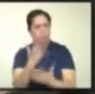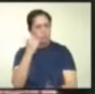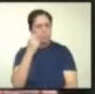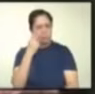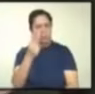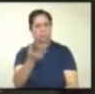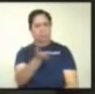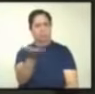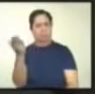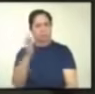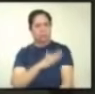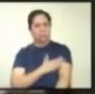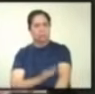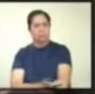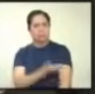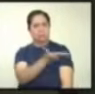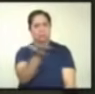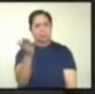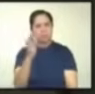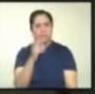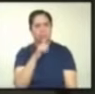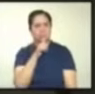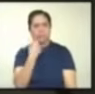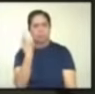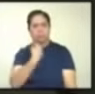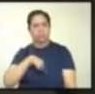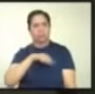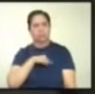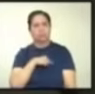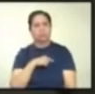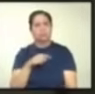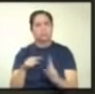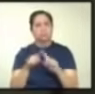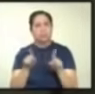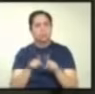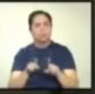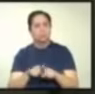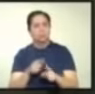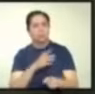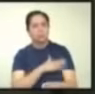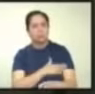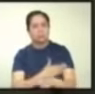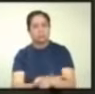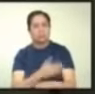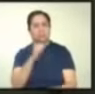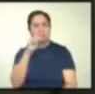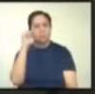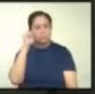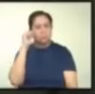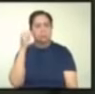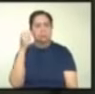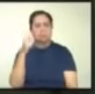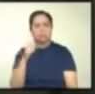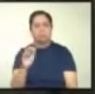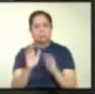tingnan niyo po yung mga anak ng mga, hindi lang po sa amin, yung mga anak ng mga Ampatuan Maguindanao Massacre.